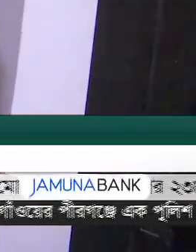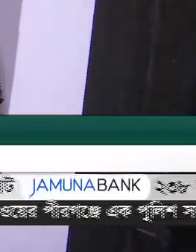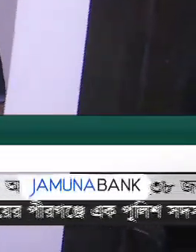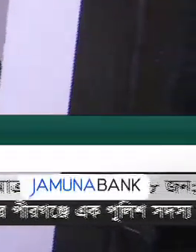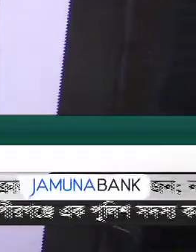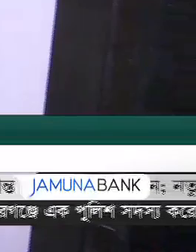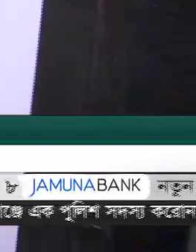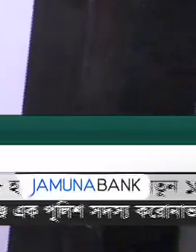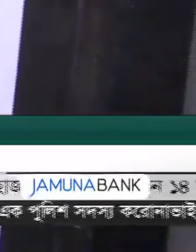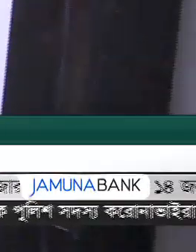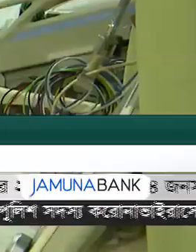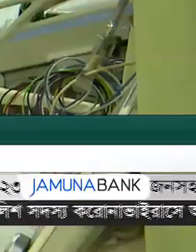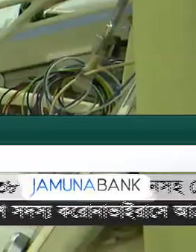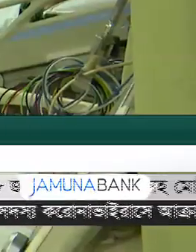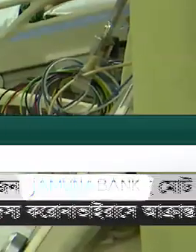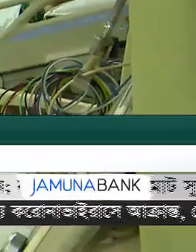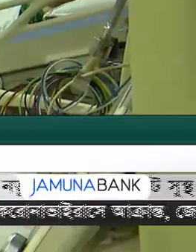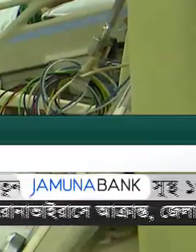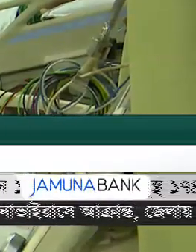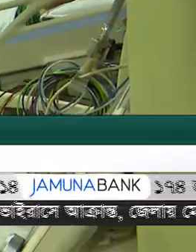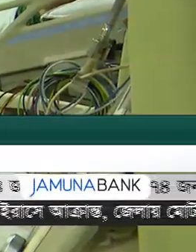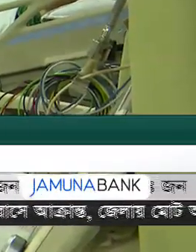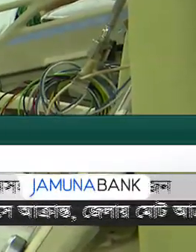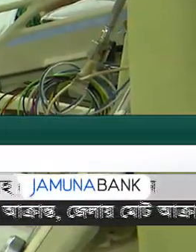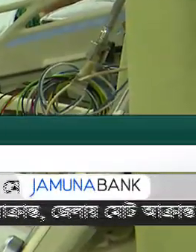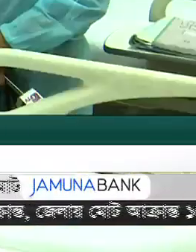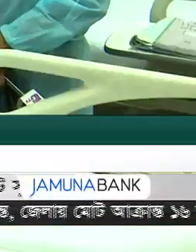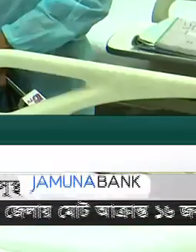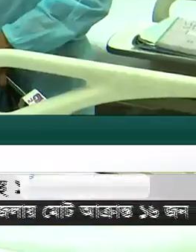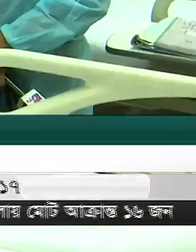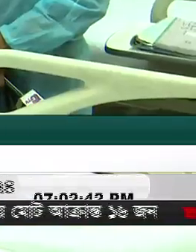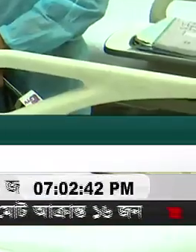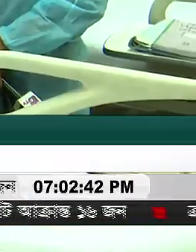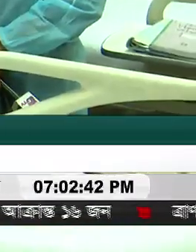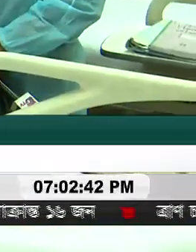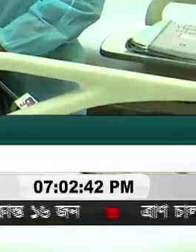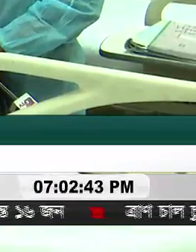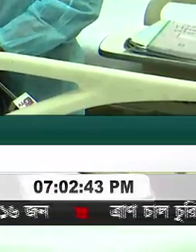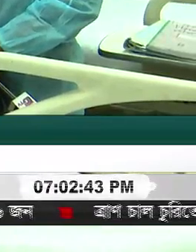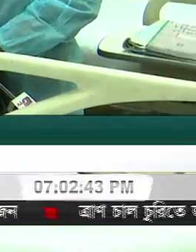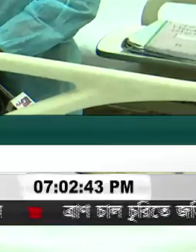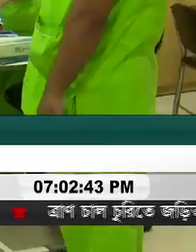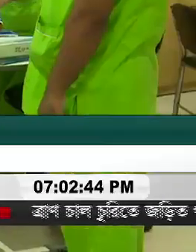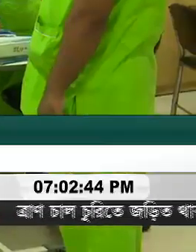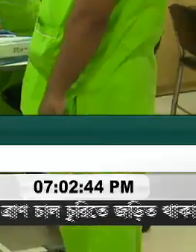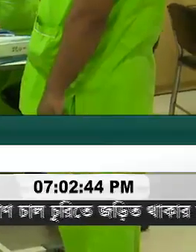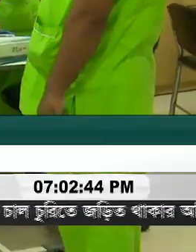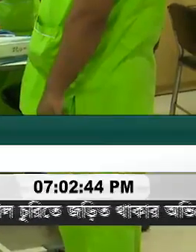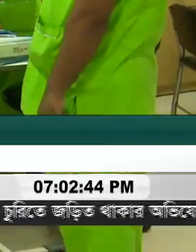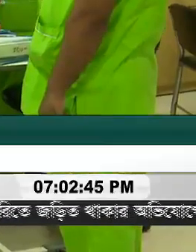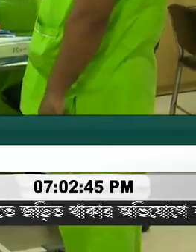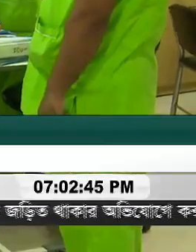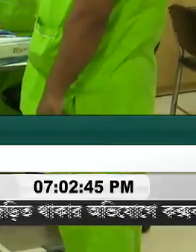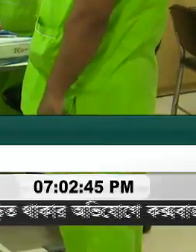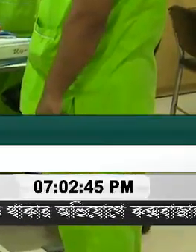জন দেশে এ পর্যন্ত করোনায় মোট প্রাণ হারিয়েছেন 170 জন এর মধ্যে শুক্রবার দুপুর পর্যন্ত 24 ঘন্টায় মারা